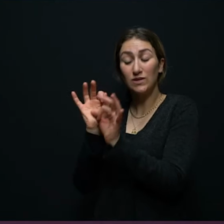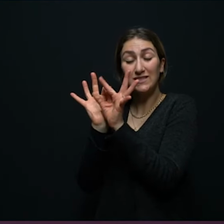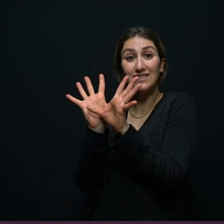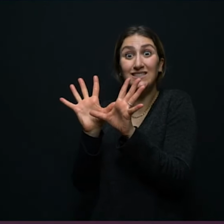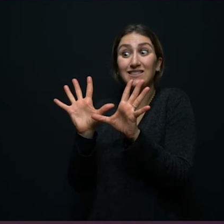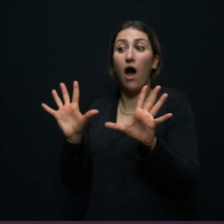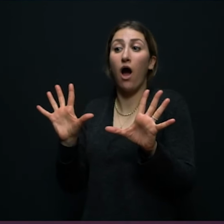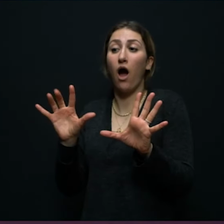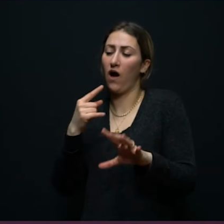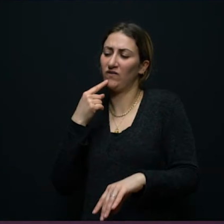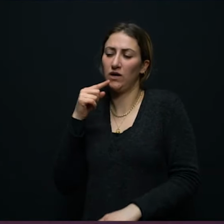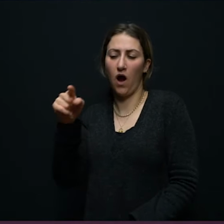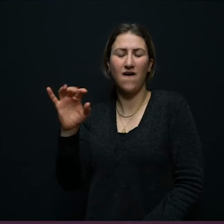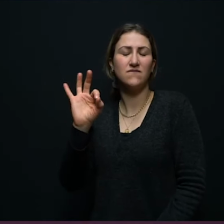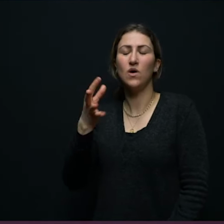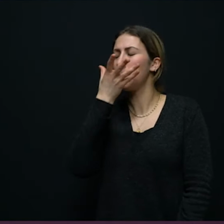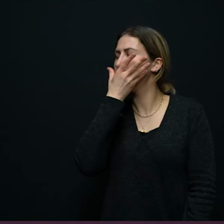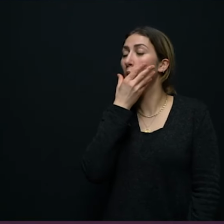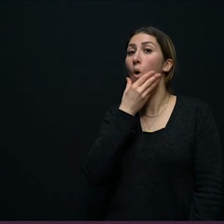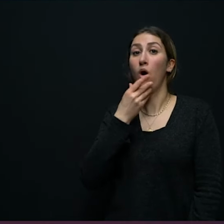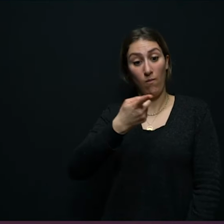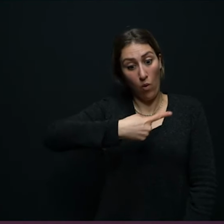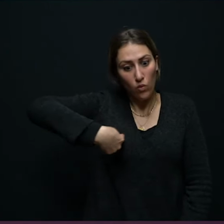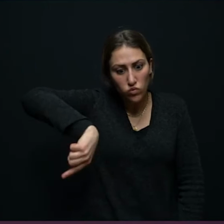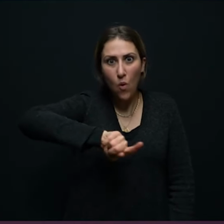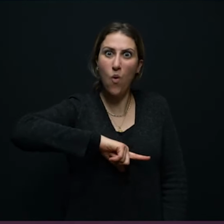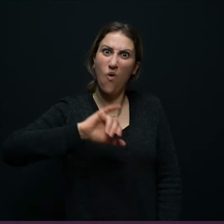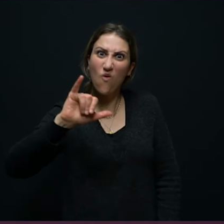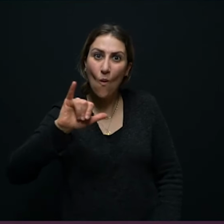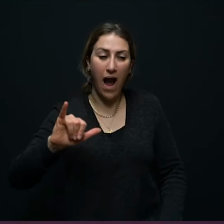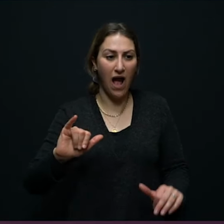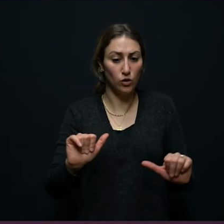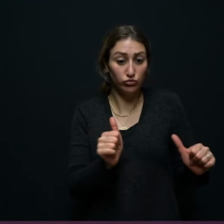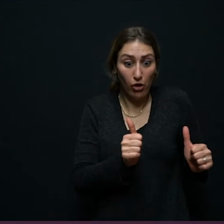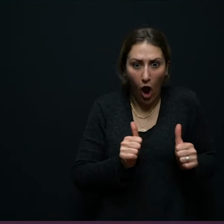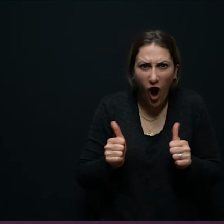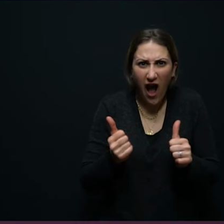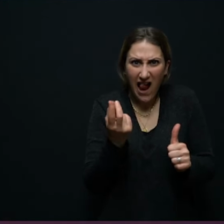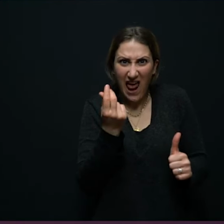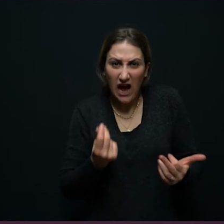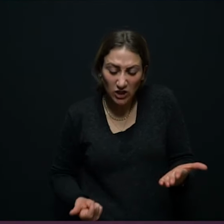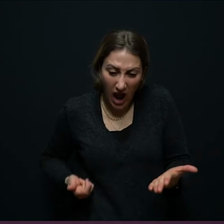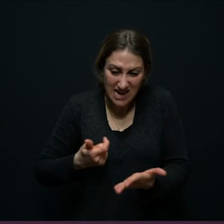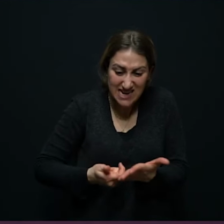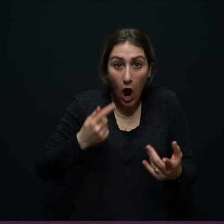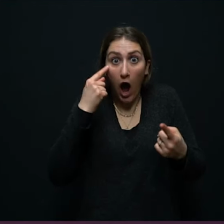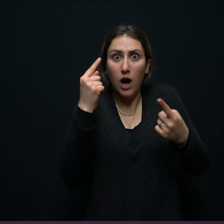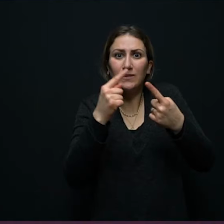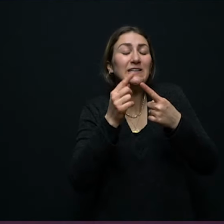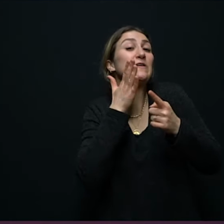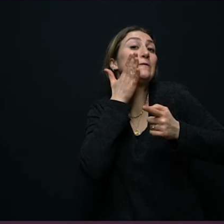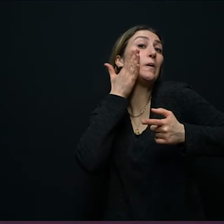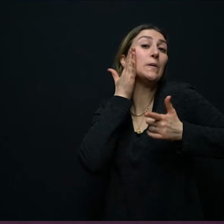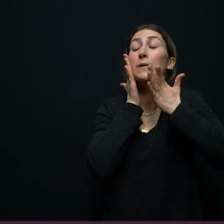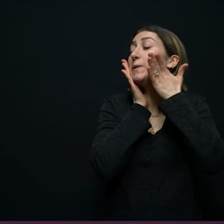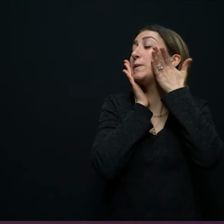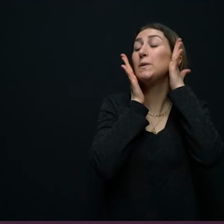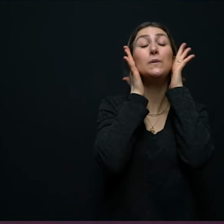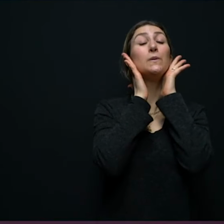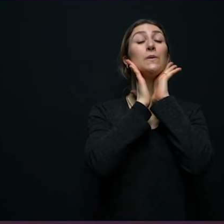être bien lisse bien beau mais à l'intérieur qu'est ce que pouvons nous pouvons être